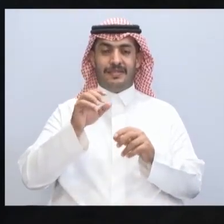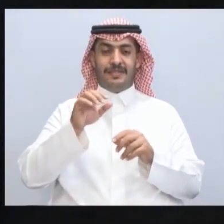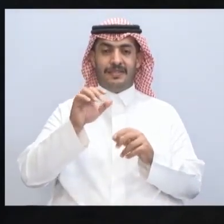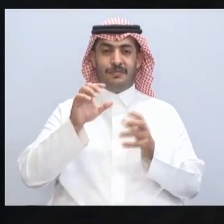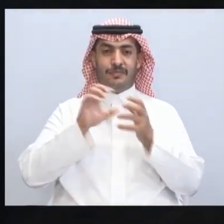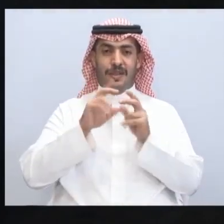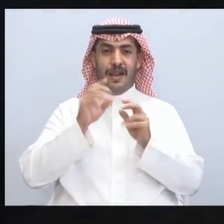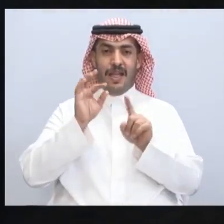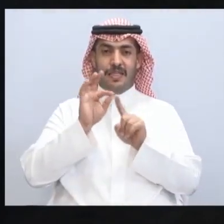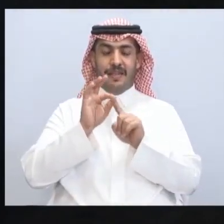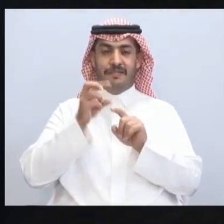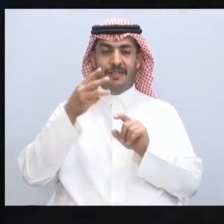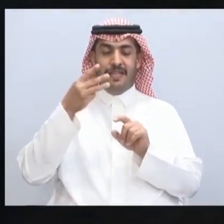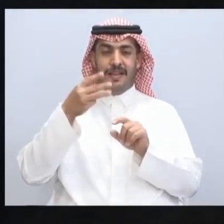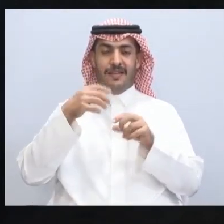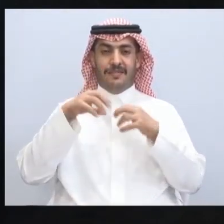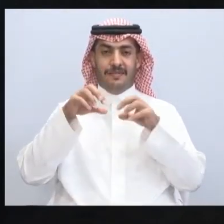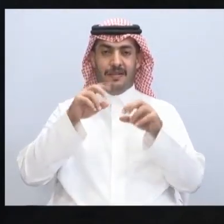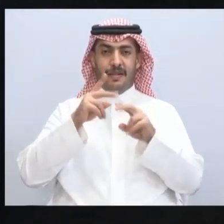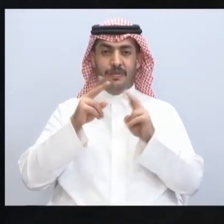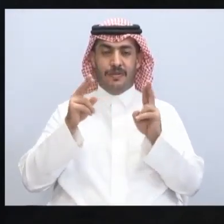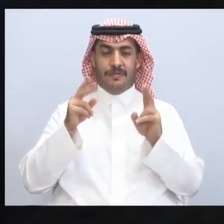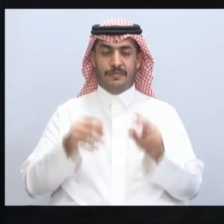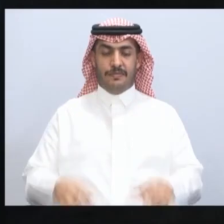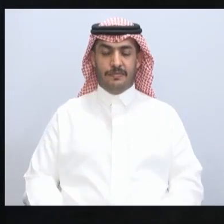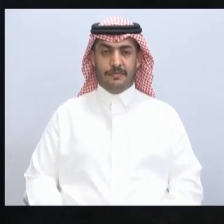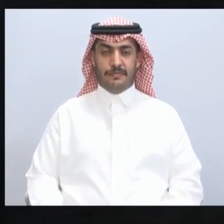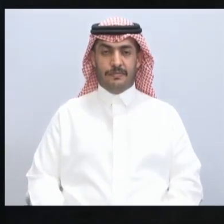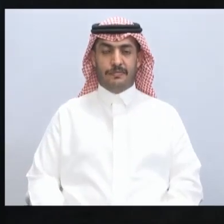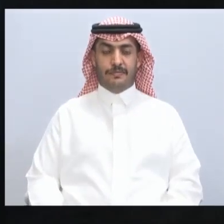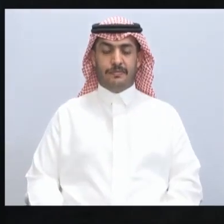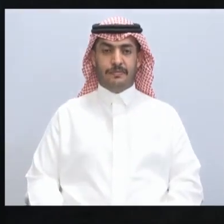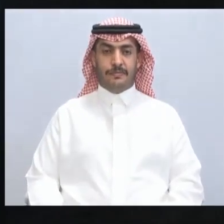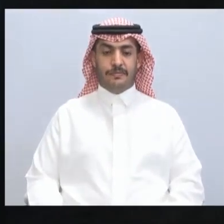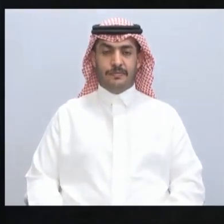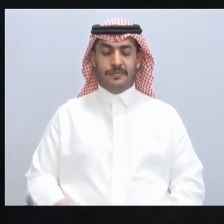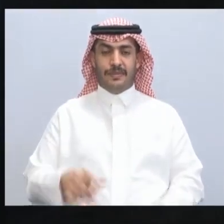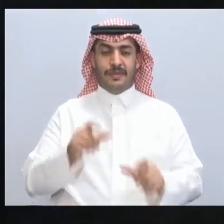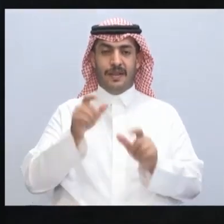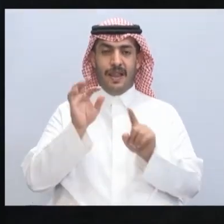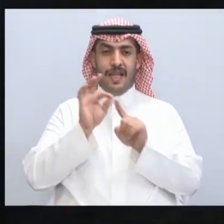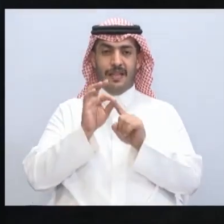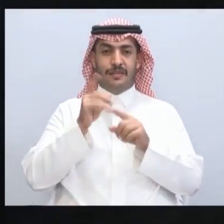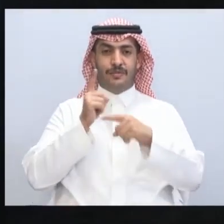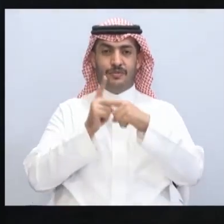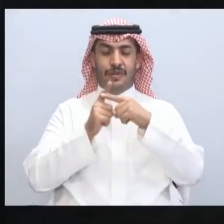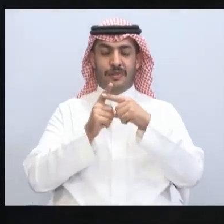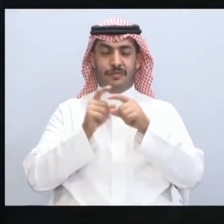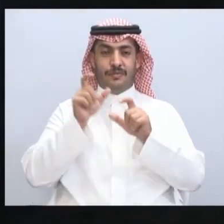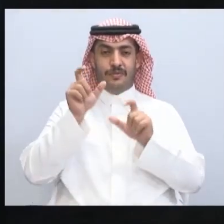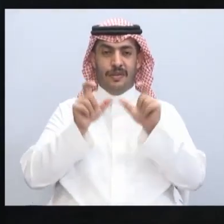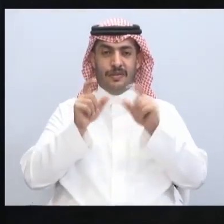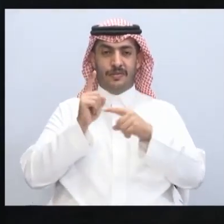صراع الاهداف الى ثلاثه انواع ما هي الصراع بين الاهداف الايجابيه بين